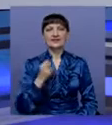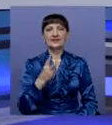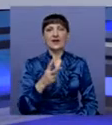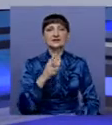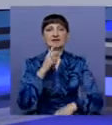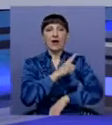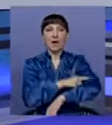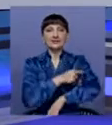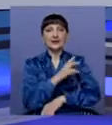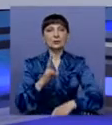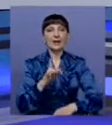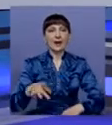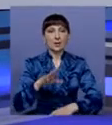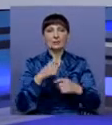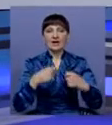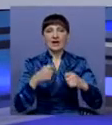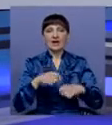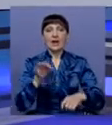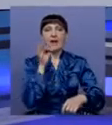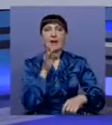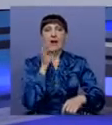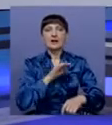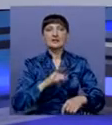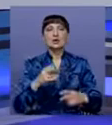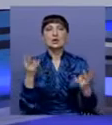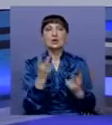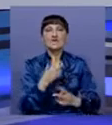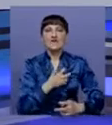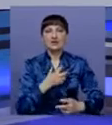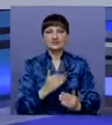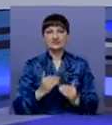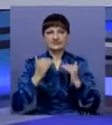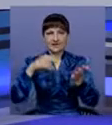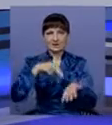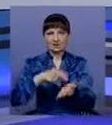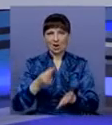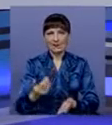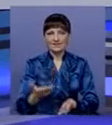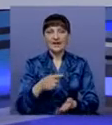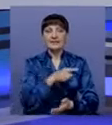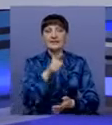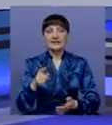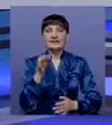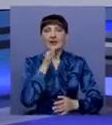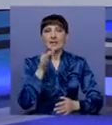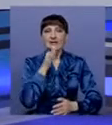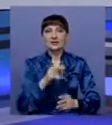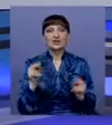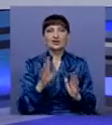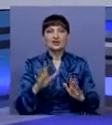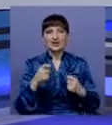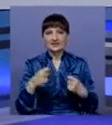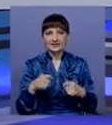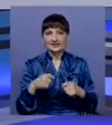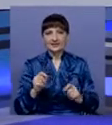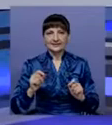12 аптек в Наурызбайском районе продавали лекарства первой необходимости по завышенным ценам. На некоторые препараты недобросовестные